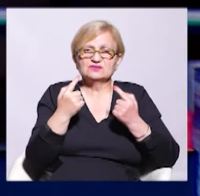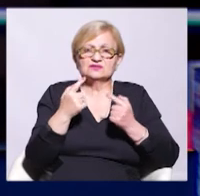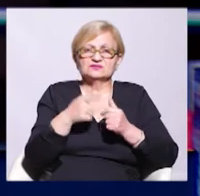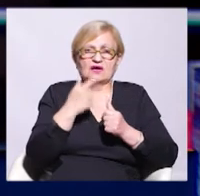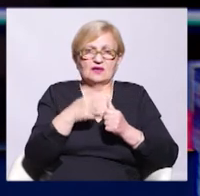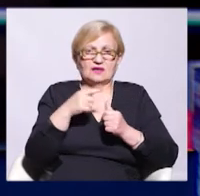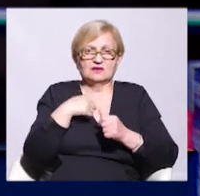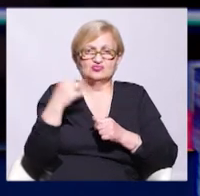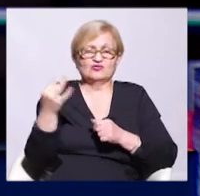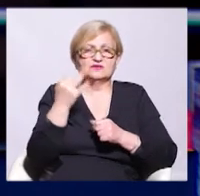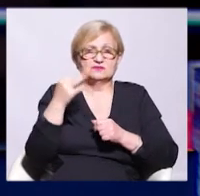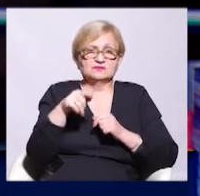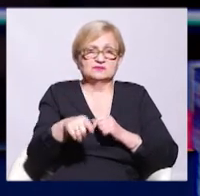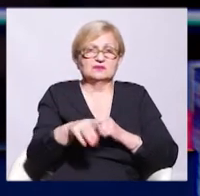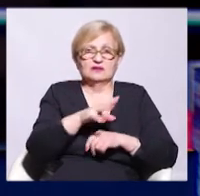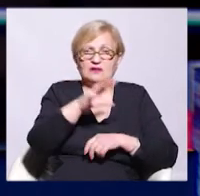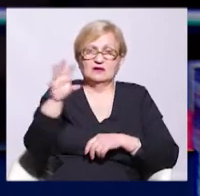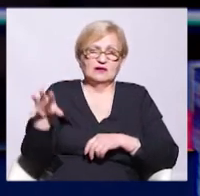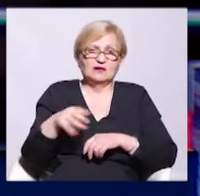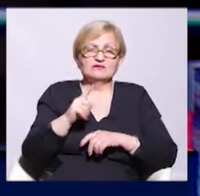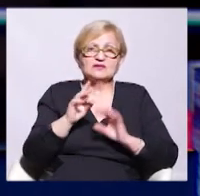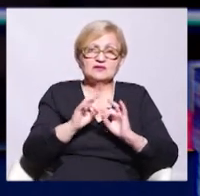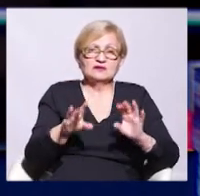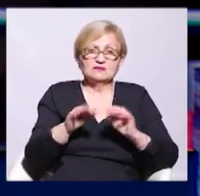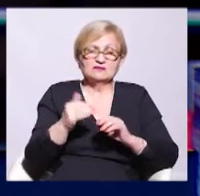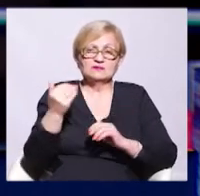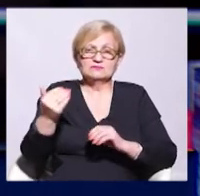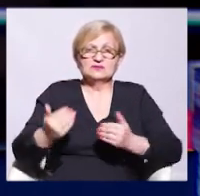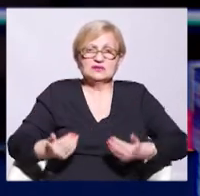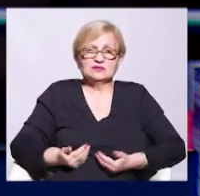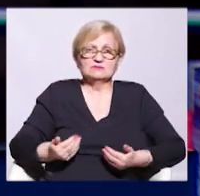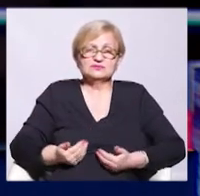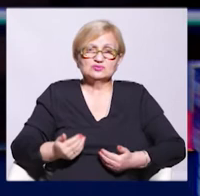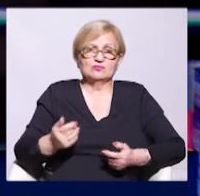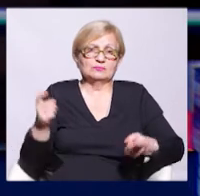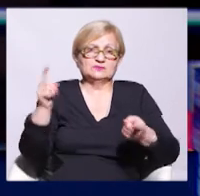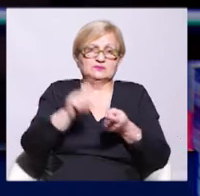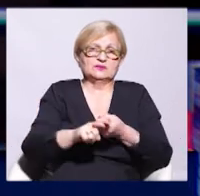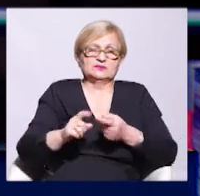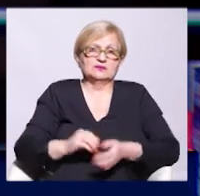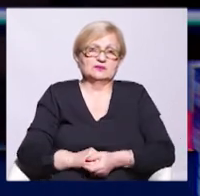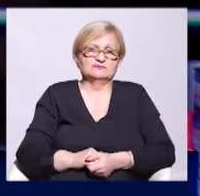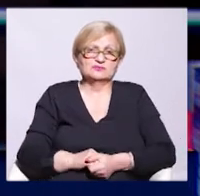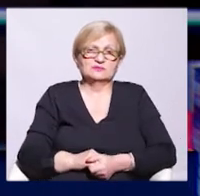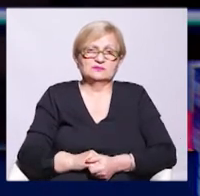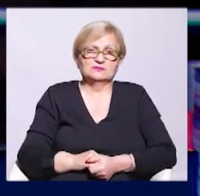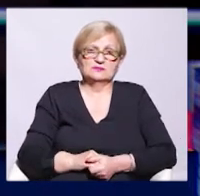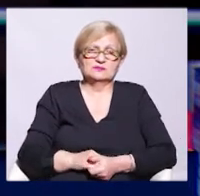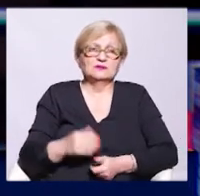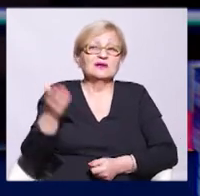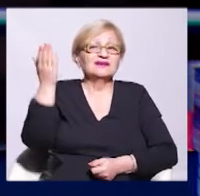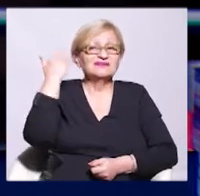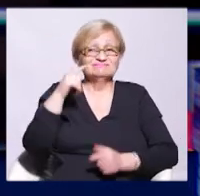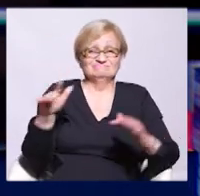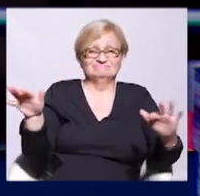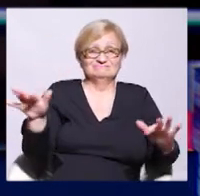ისტორიაში და ყველაფერი, რაც გიამბეთ, მის ცხოვრებასთანაა გადაჯაჭვული. Იმ